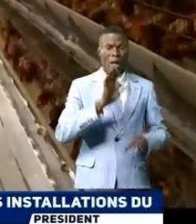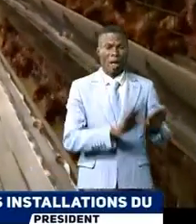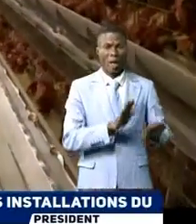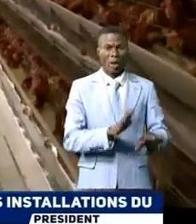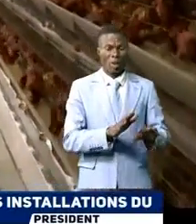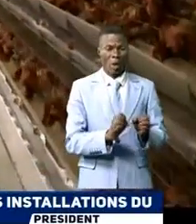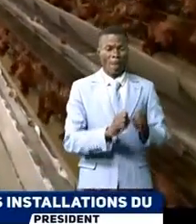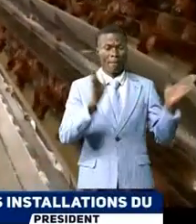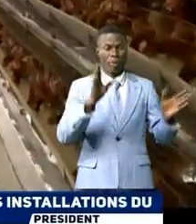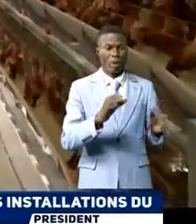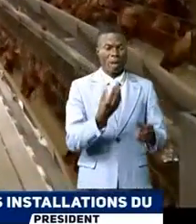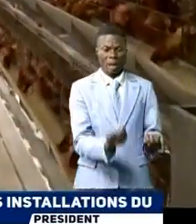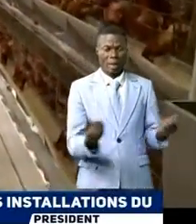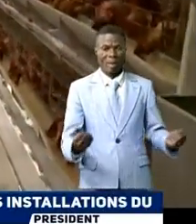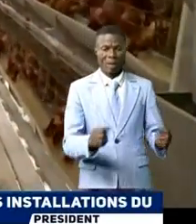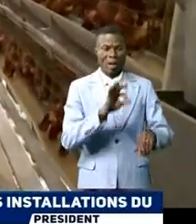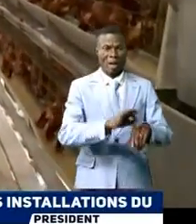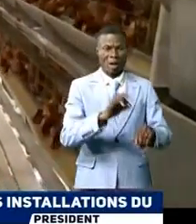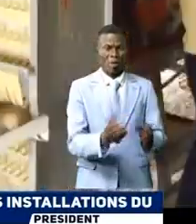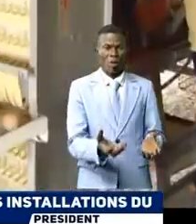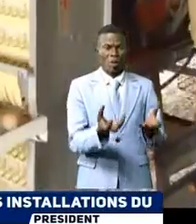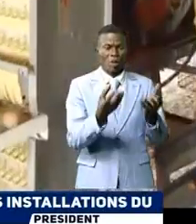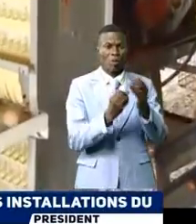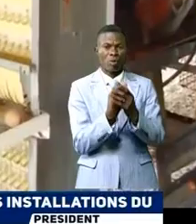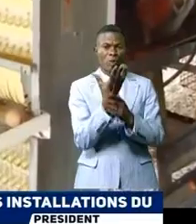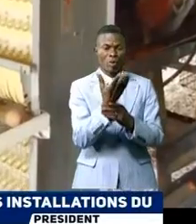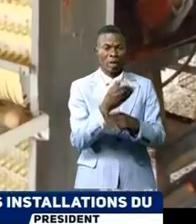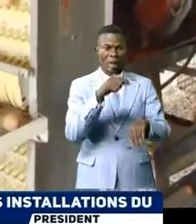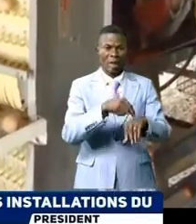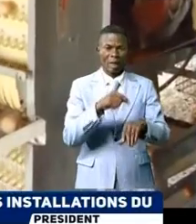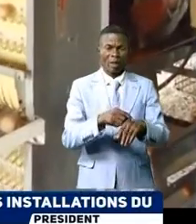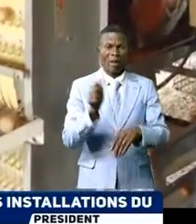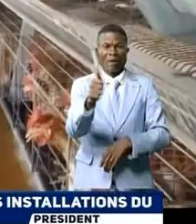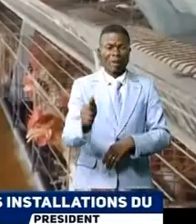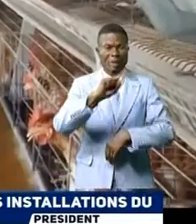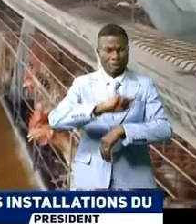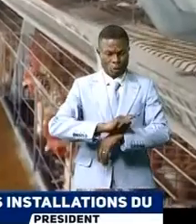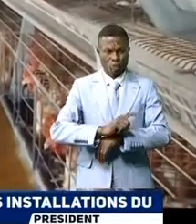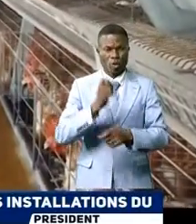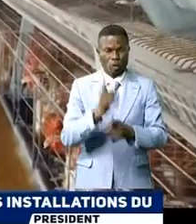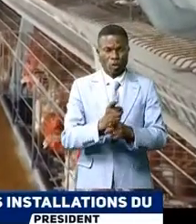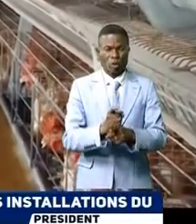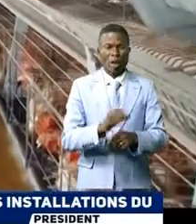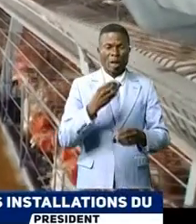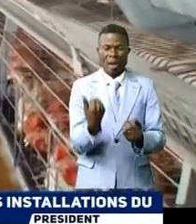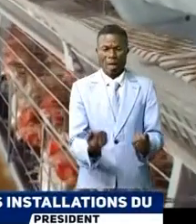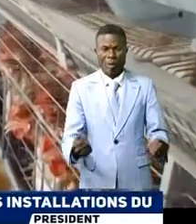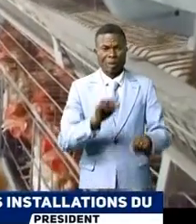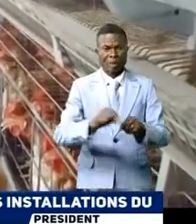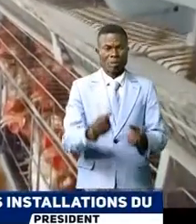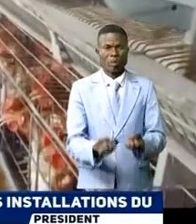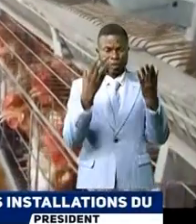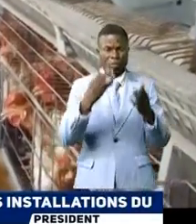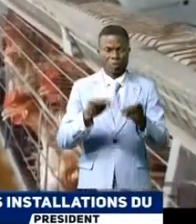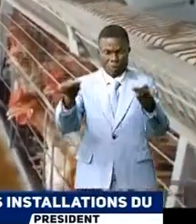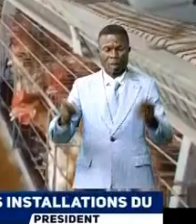attendant leur éclosion qui s'effectue généralement dans un délai de 21 jours. Au sein de la filière avicole